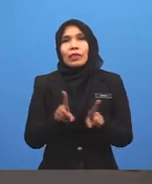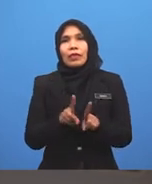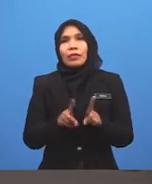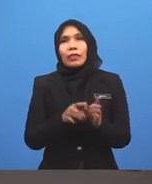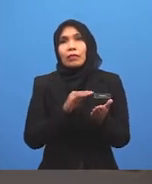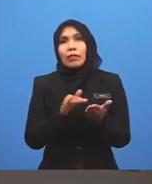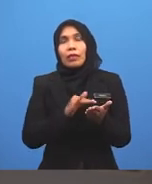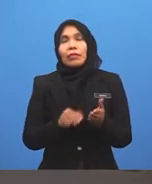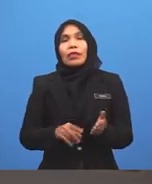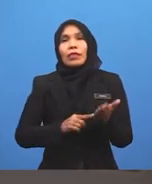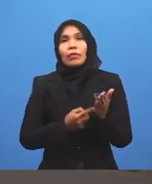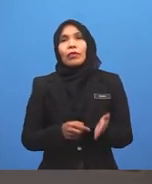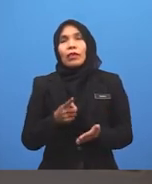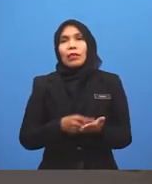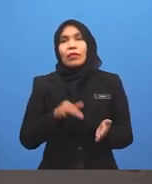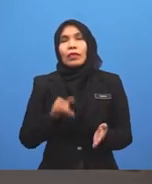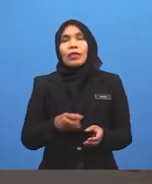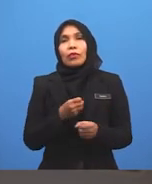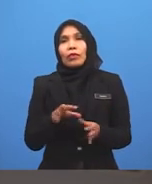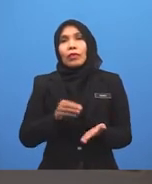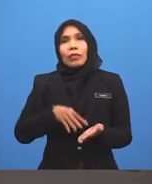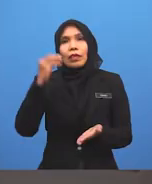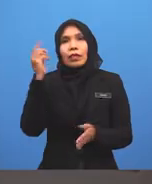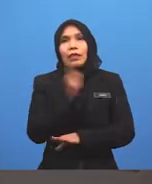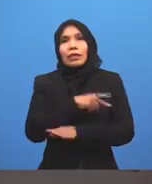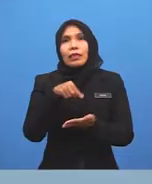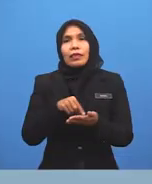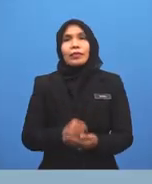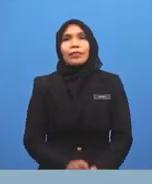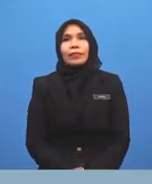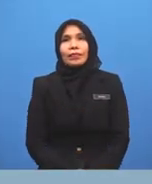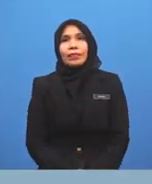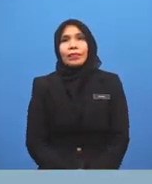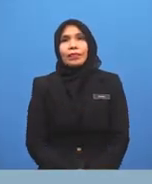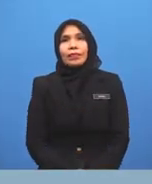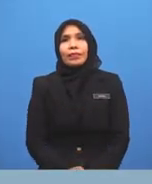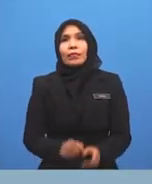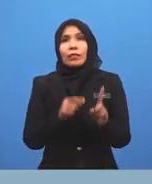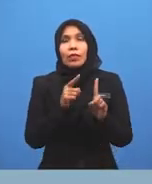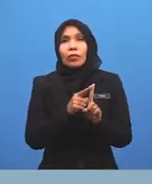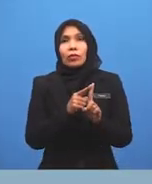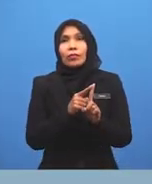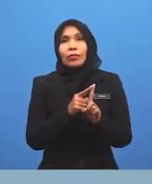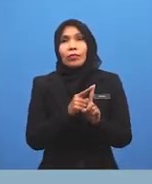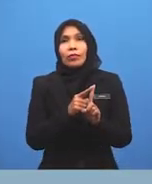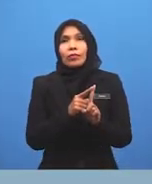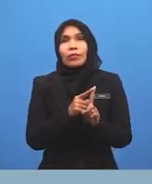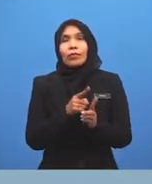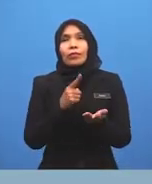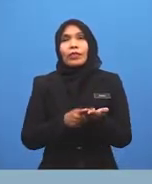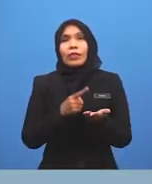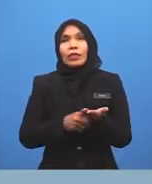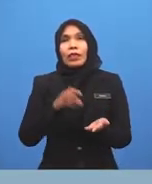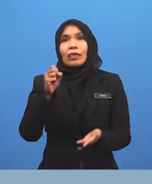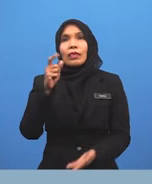semak semula apa yang telah kita pelajari pada hari ini. Yang pertama, kita telah